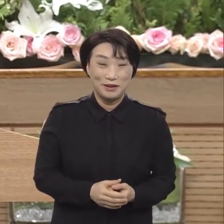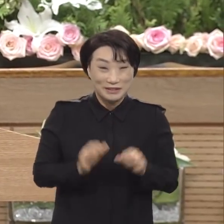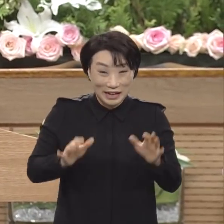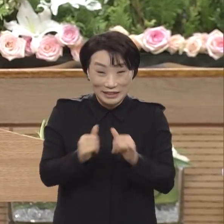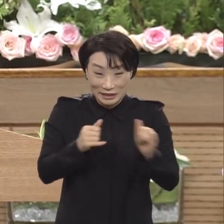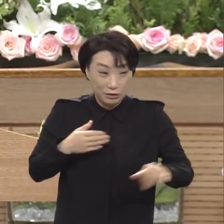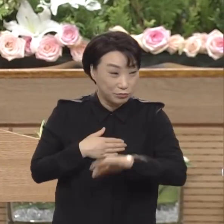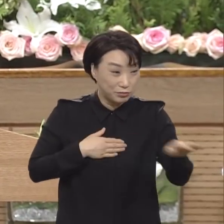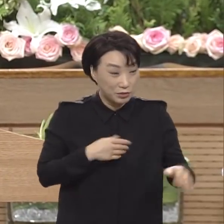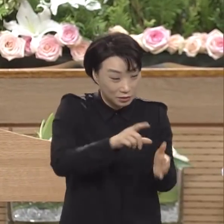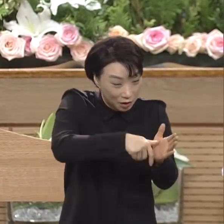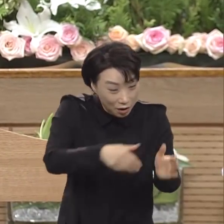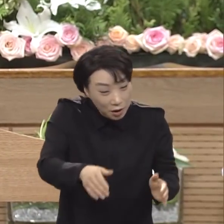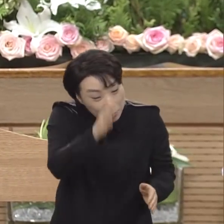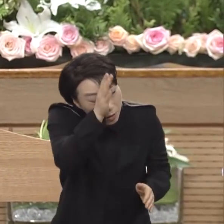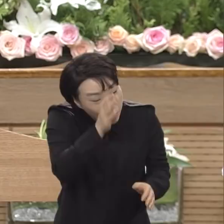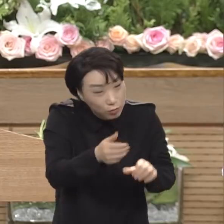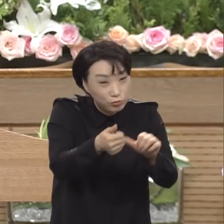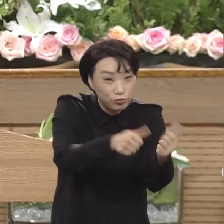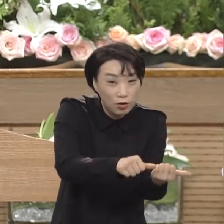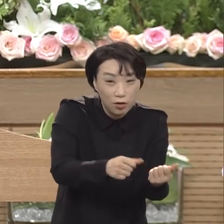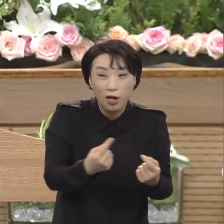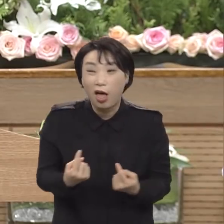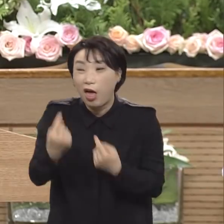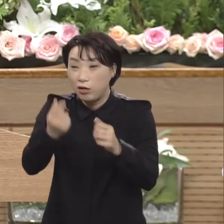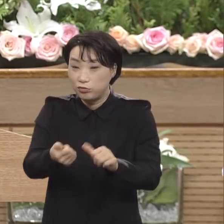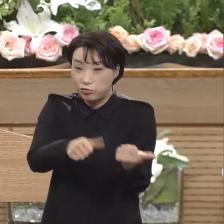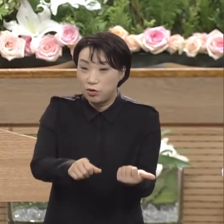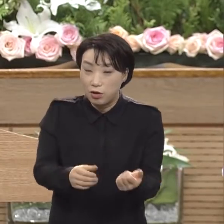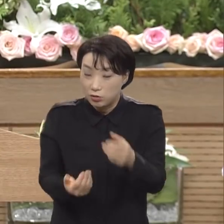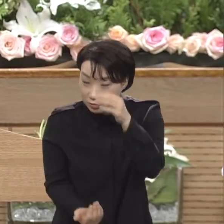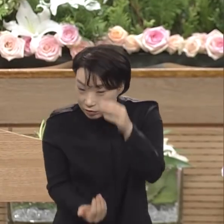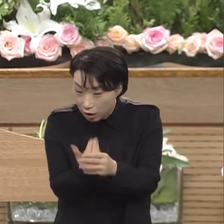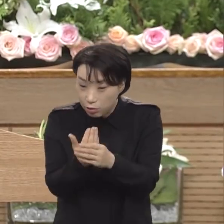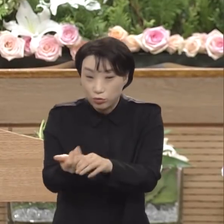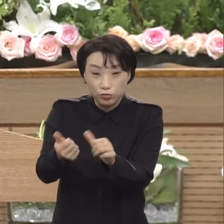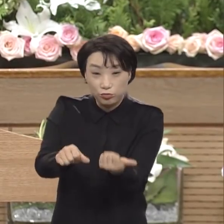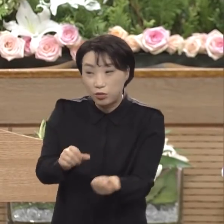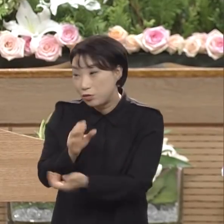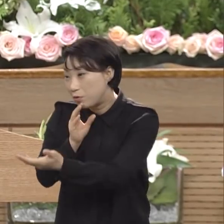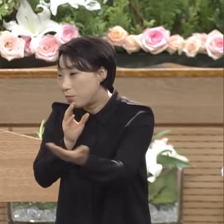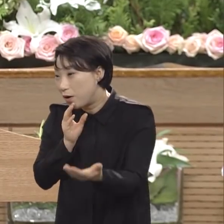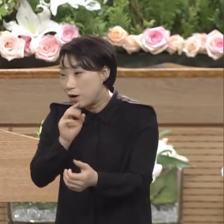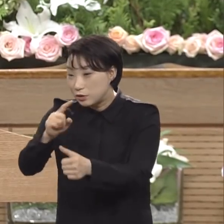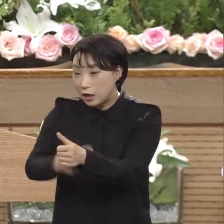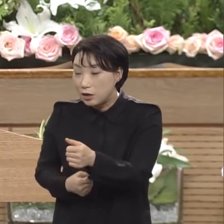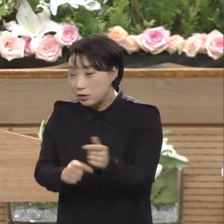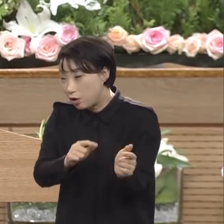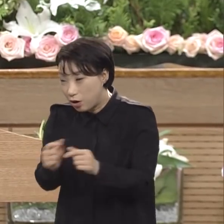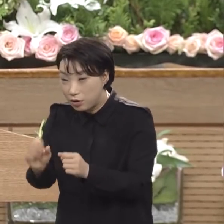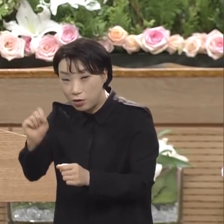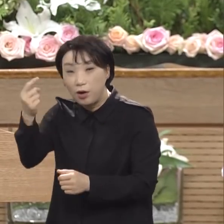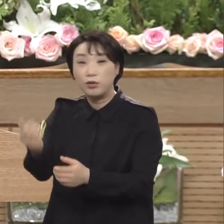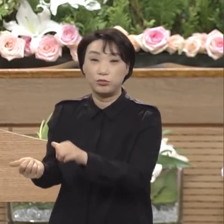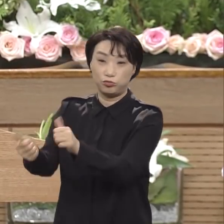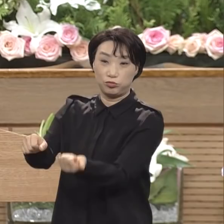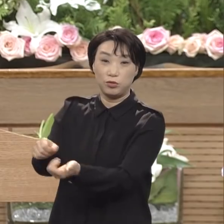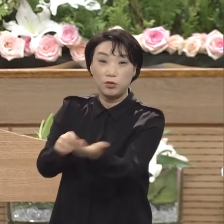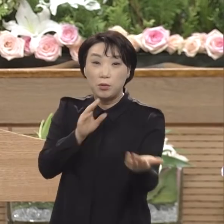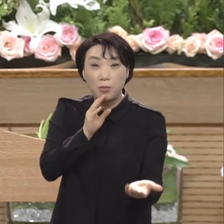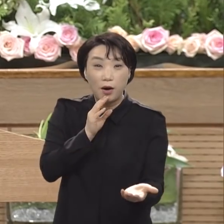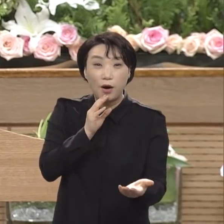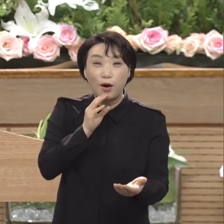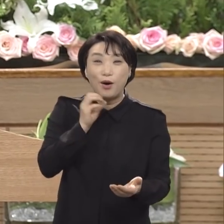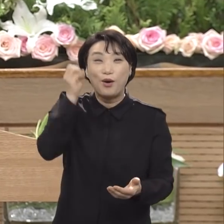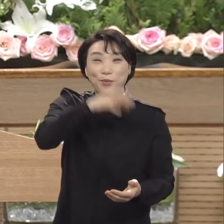병들어도 죽어, 늙어도 죽어, 사고나도 죽어, 천재지변에도 죽어.